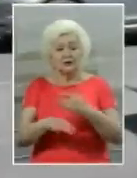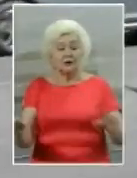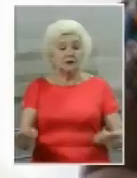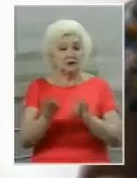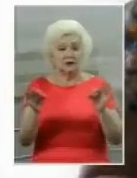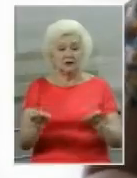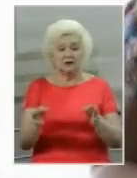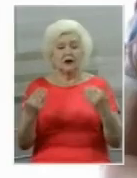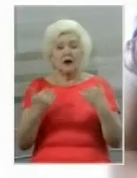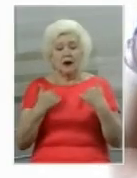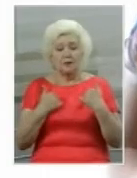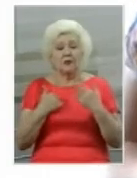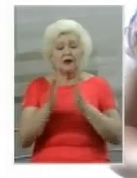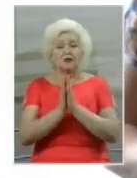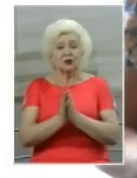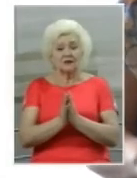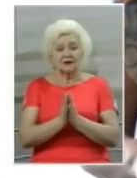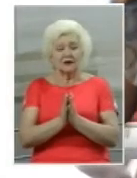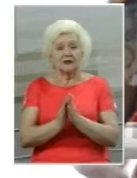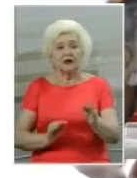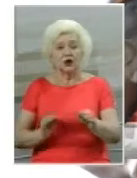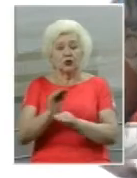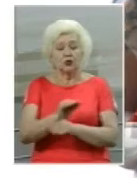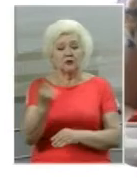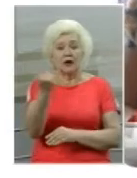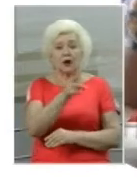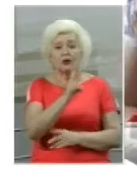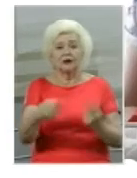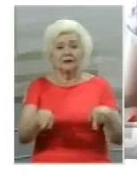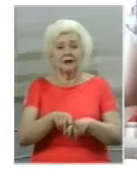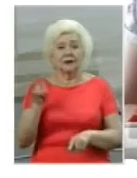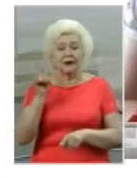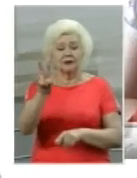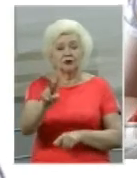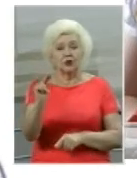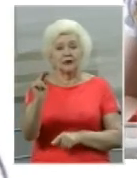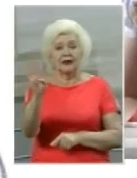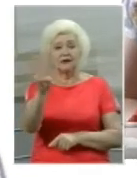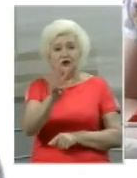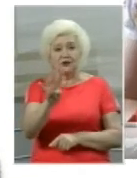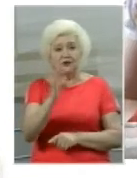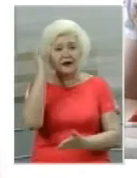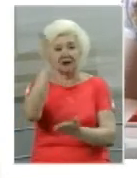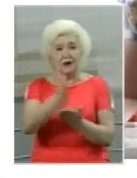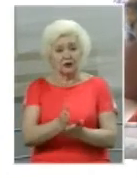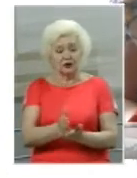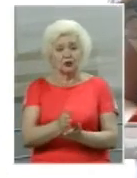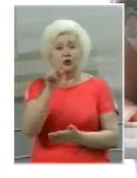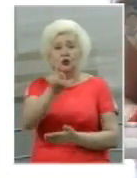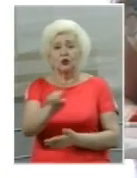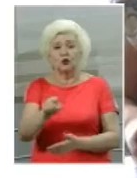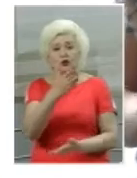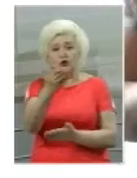жодної. Ми просили додати один такий тролейбус на четвертий маршрут, тому що